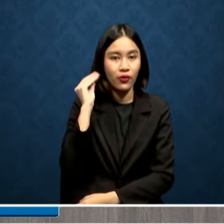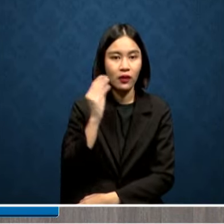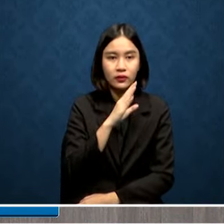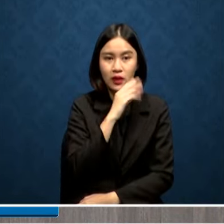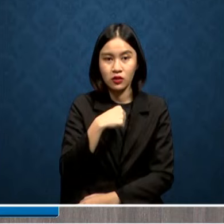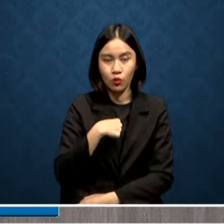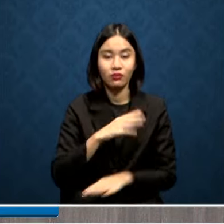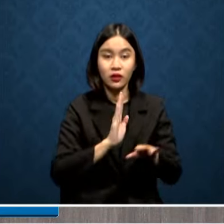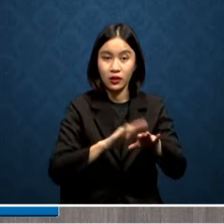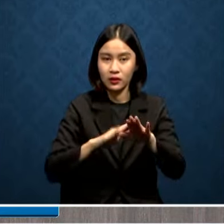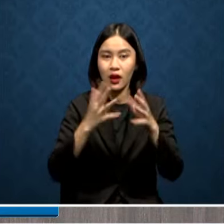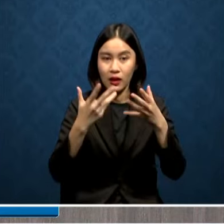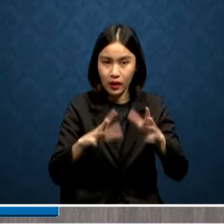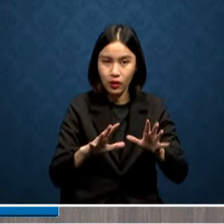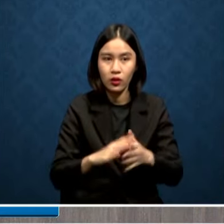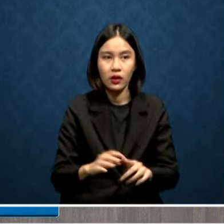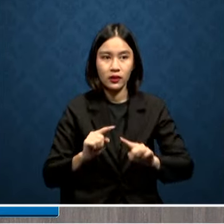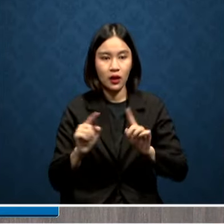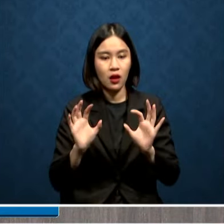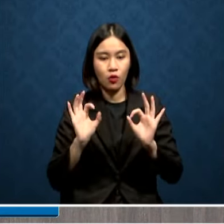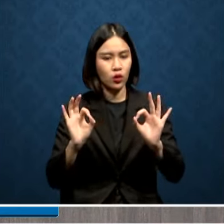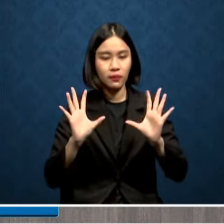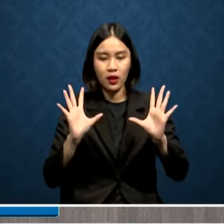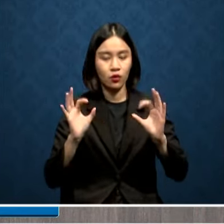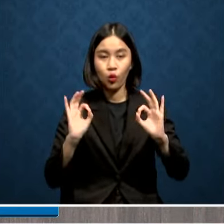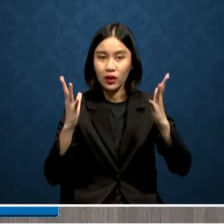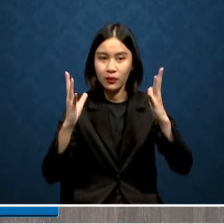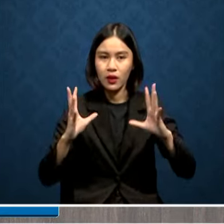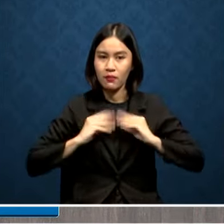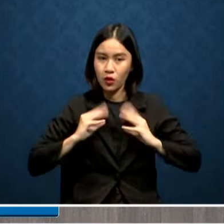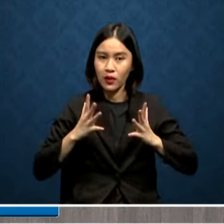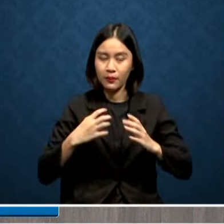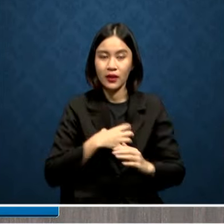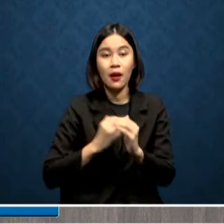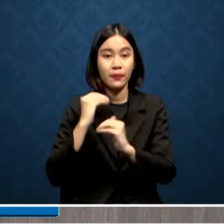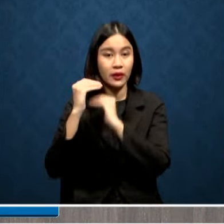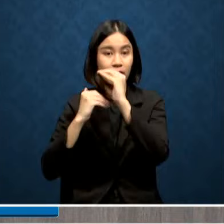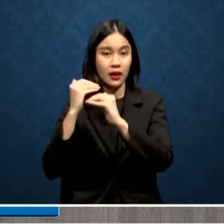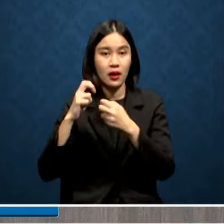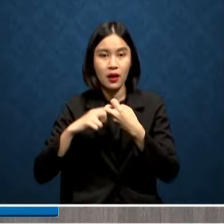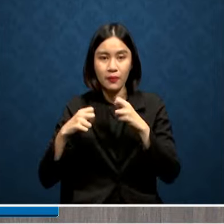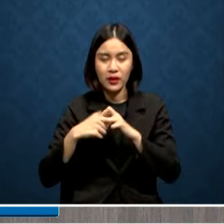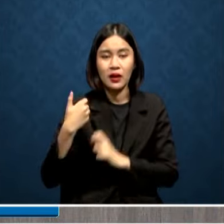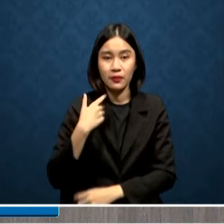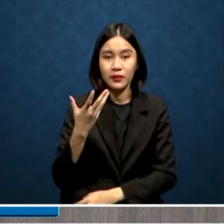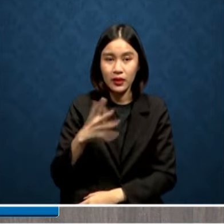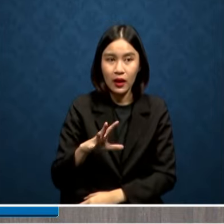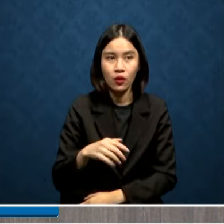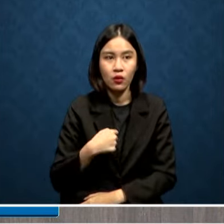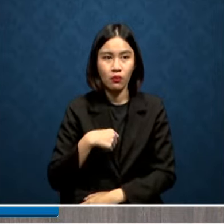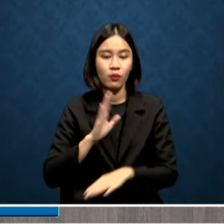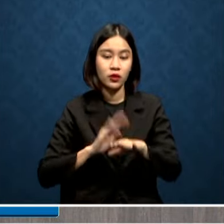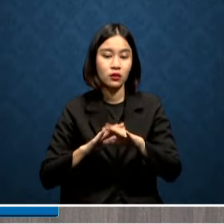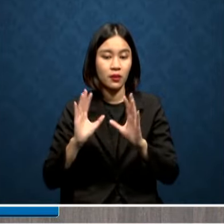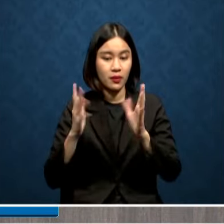ิ่งกันแล้วเราไม่โอเคเราคิดว่าจะเดินไปข้างหน้าปัญหาเกิดขึ้นจะหาว่าผมไม่